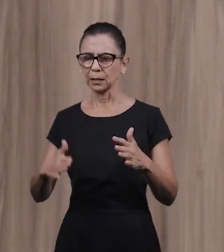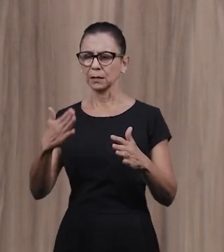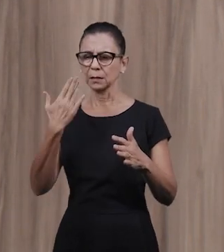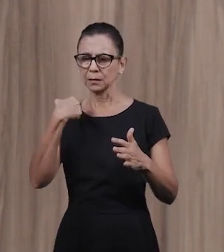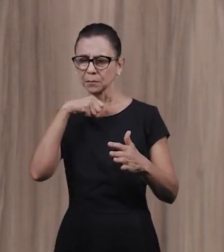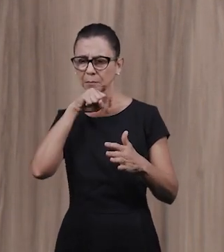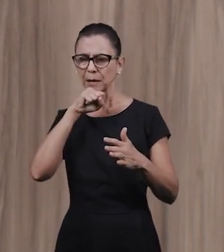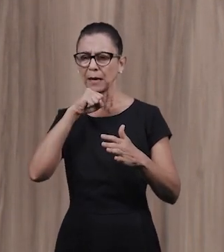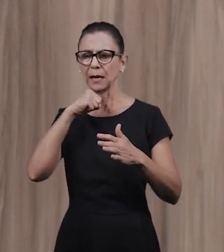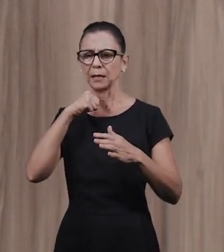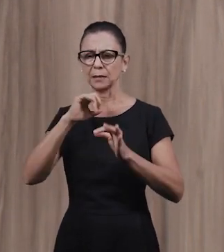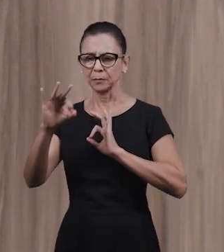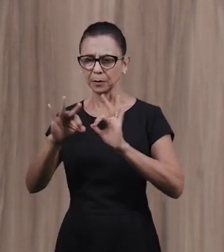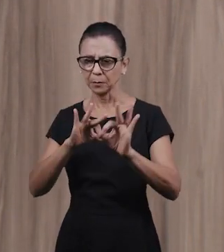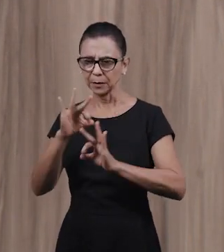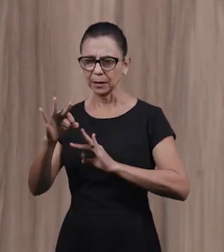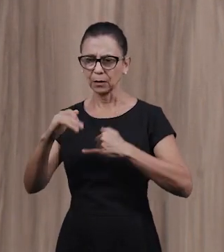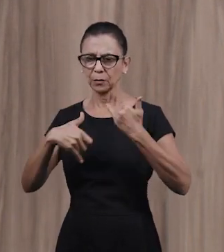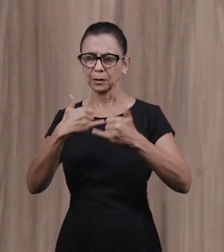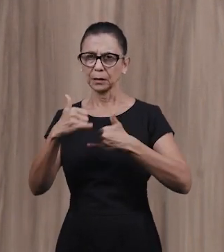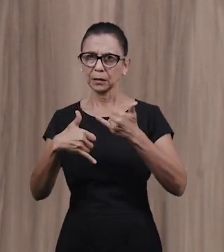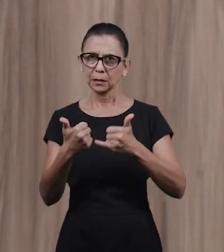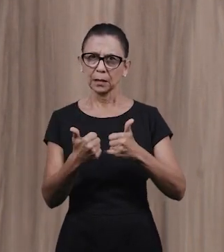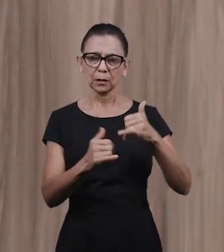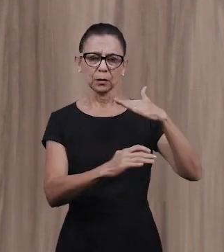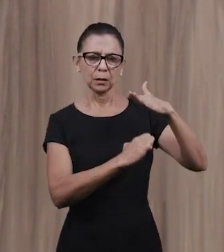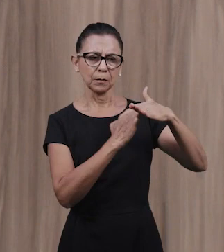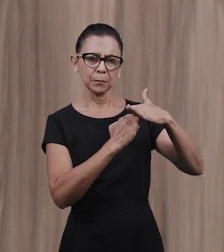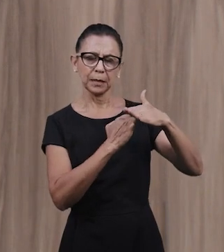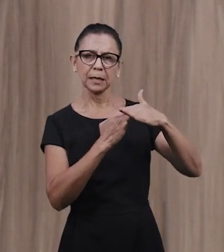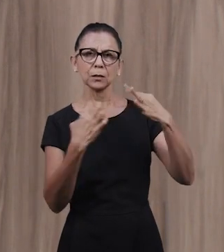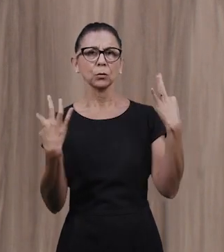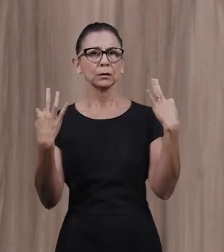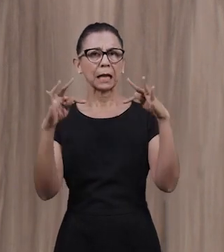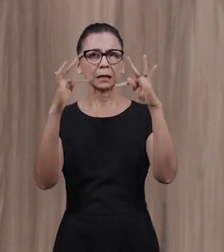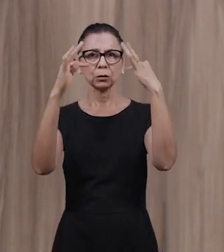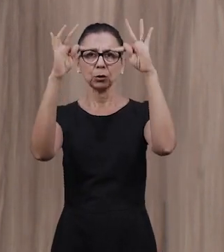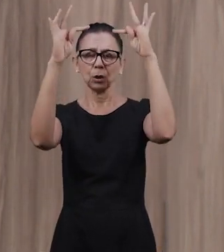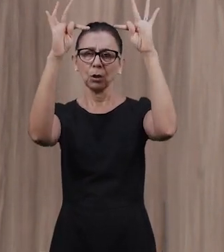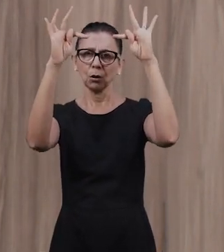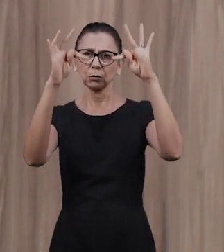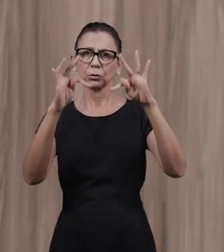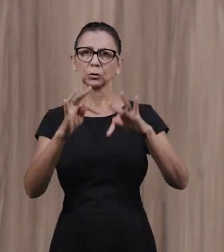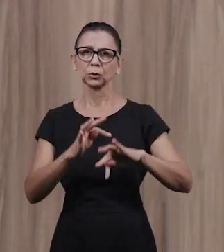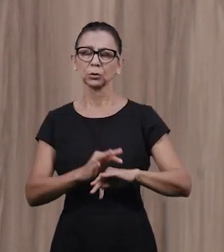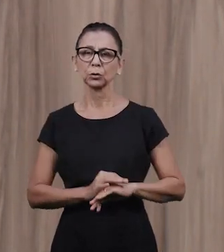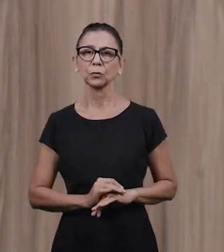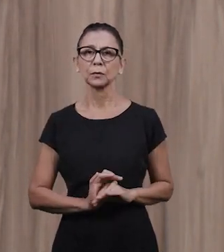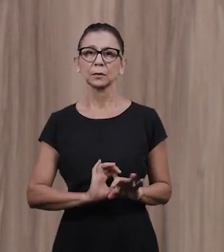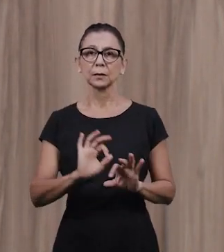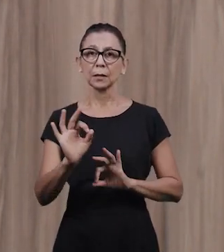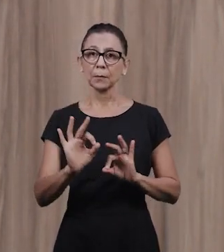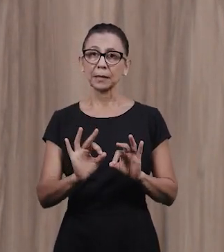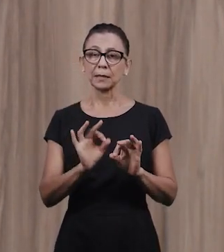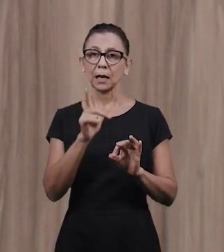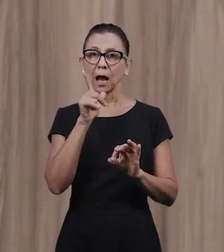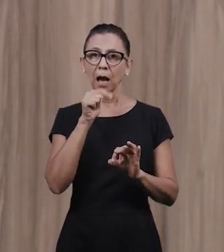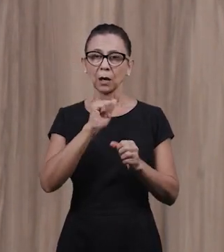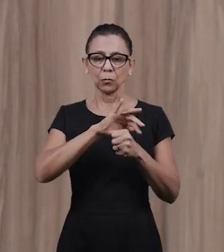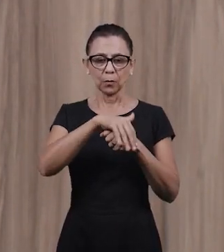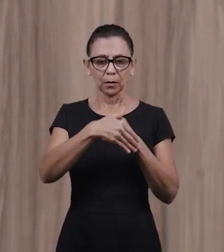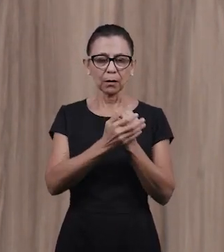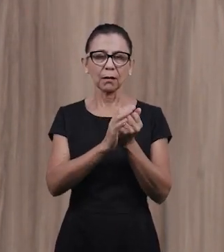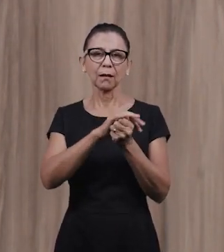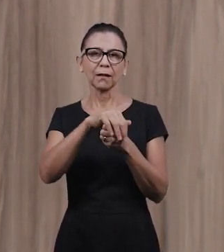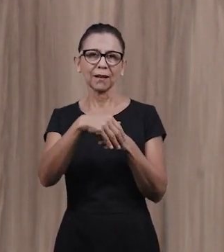ses parents, artisanels, industrialisés ou technologiques. Être produit avec des matériaux qu'on puisse